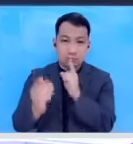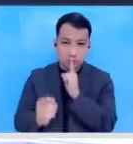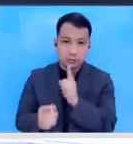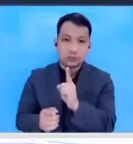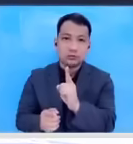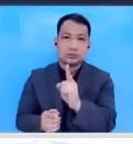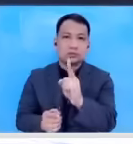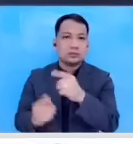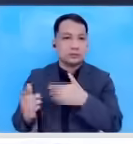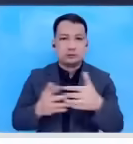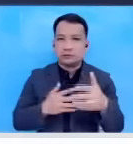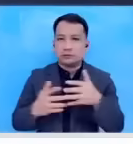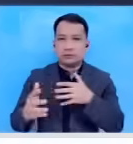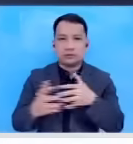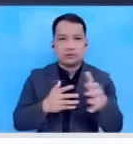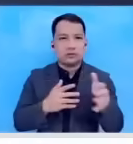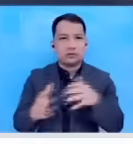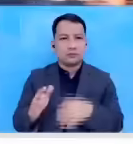mo